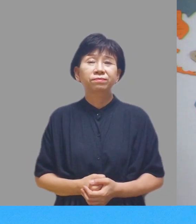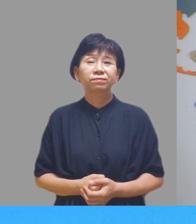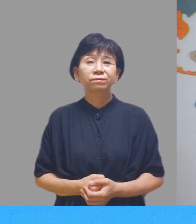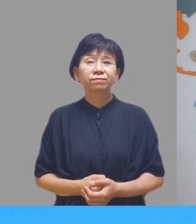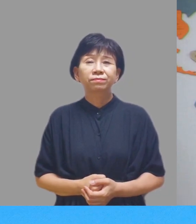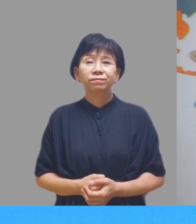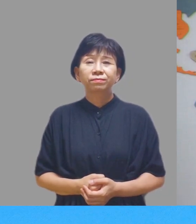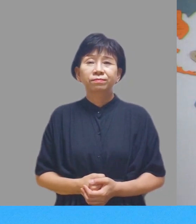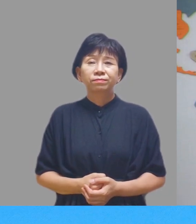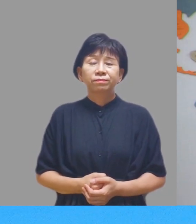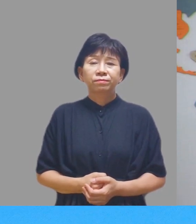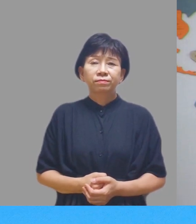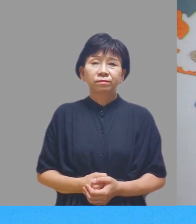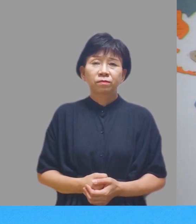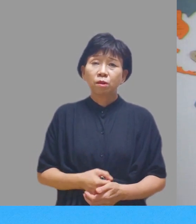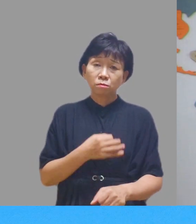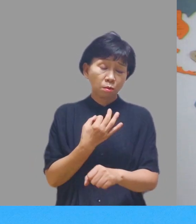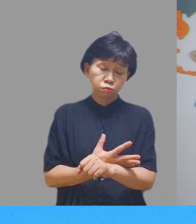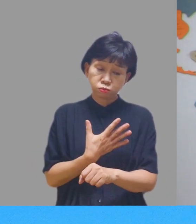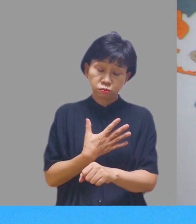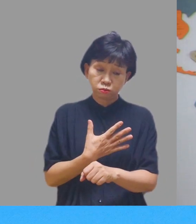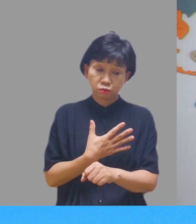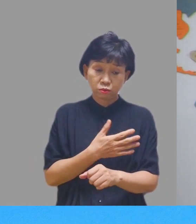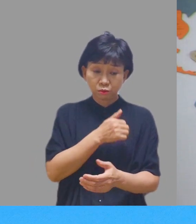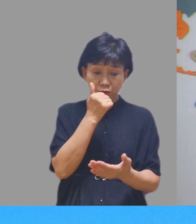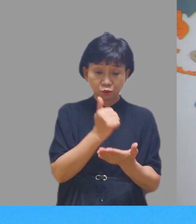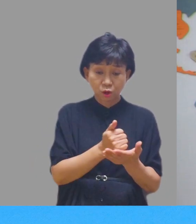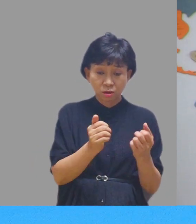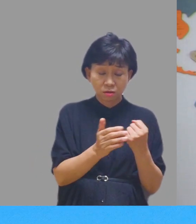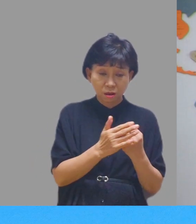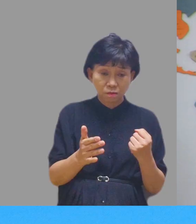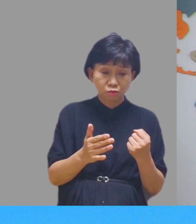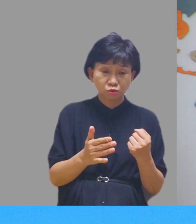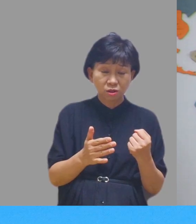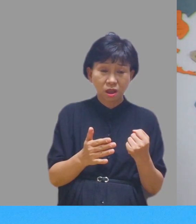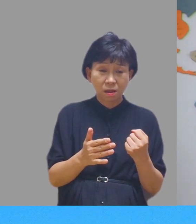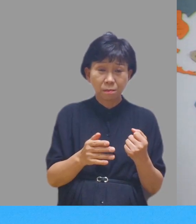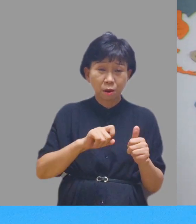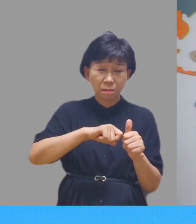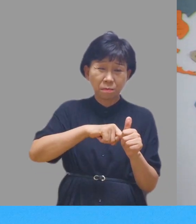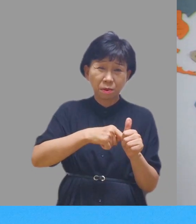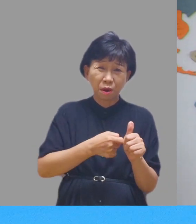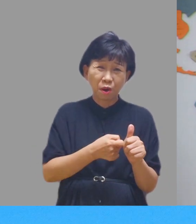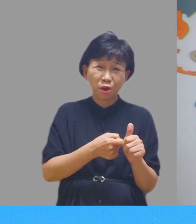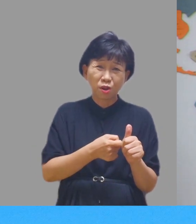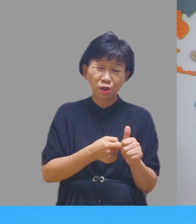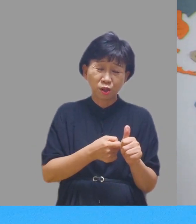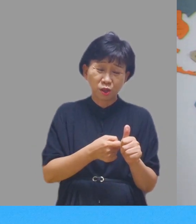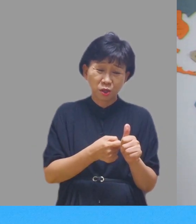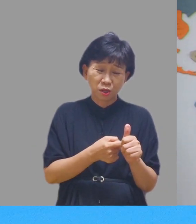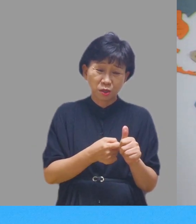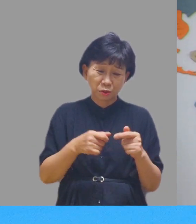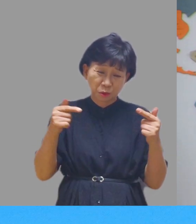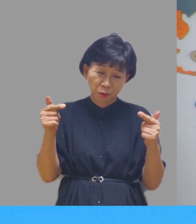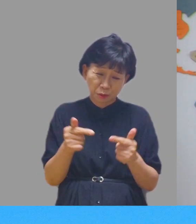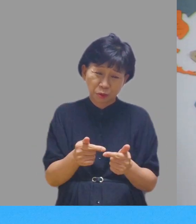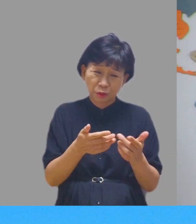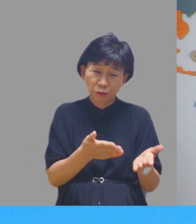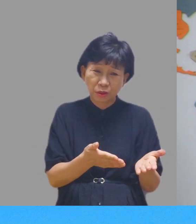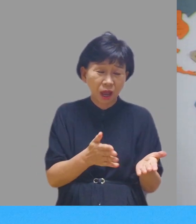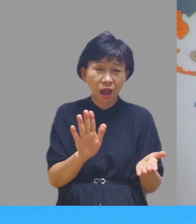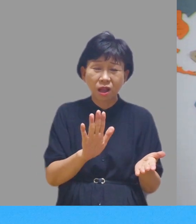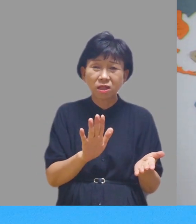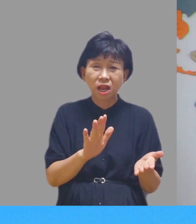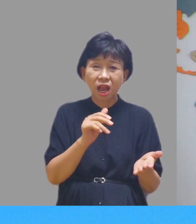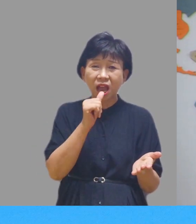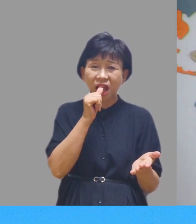말씀입니다. 단순히 우리 죄 때문에 형량을 줄여주셨다라는 것이 아니고 죄의 사슬을